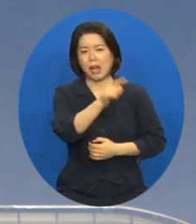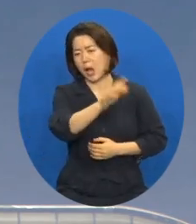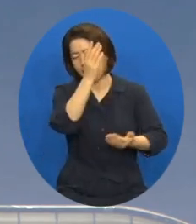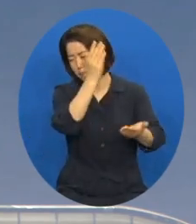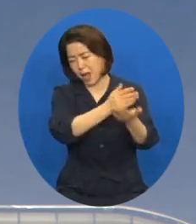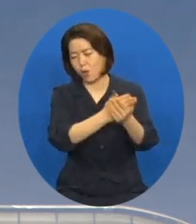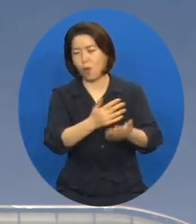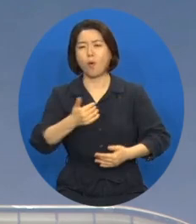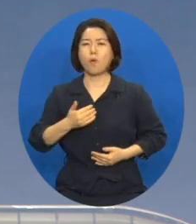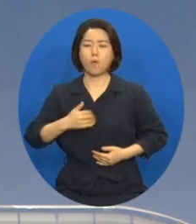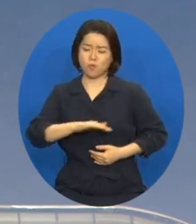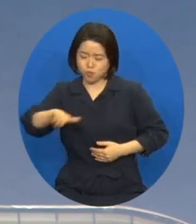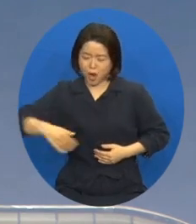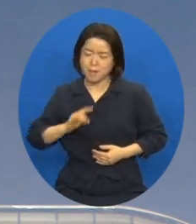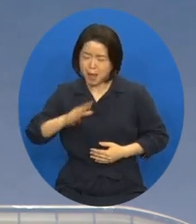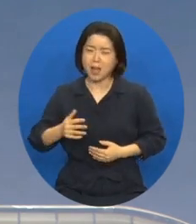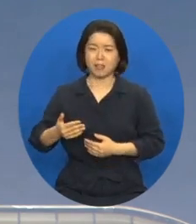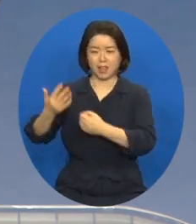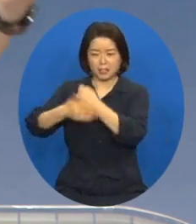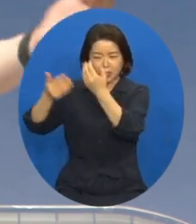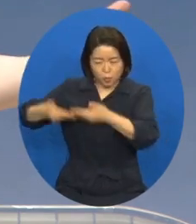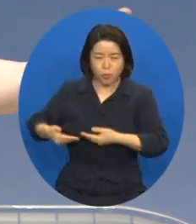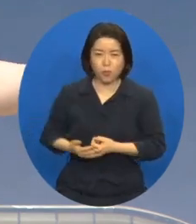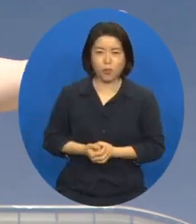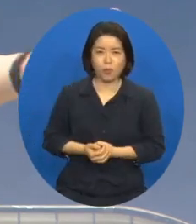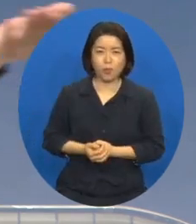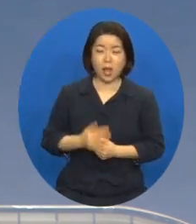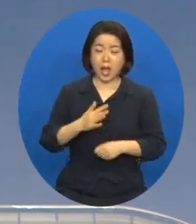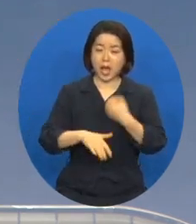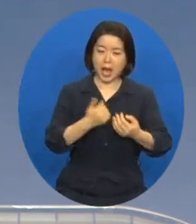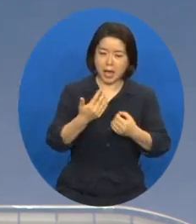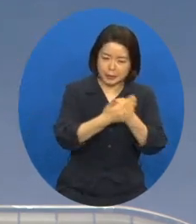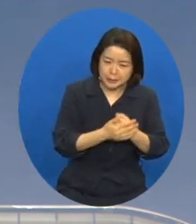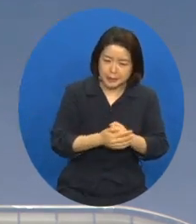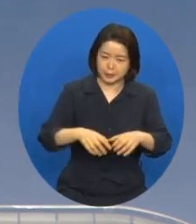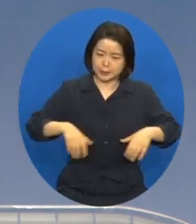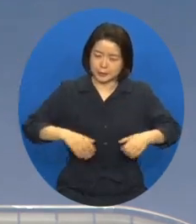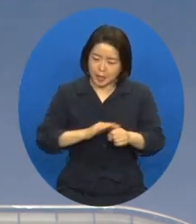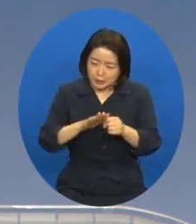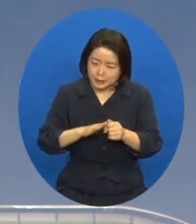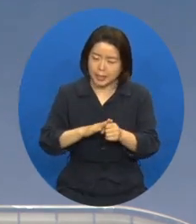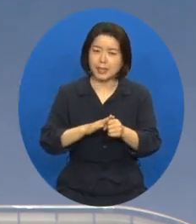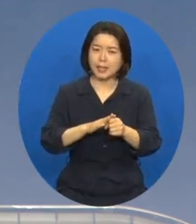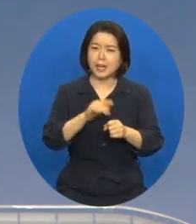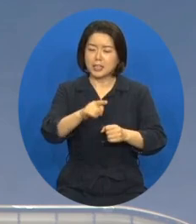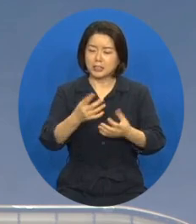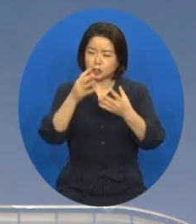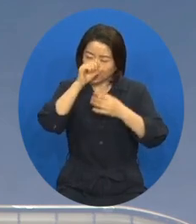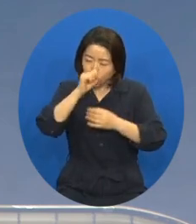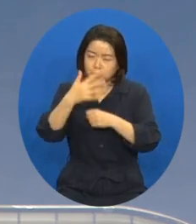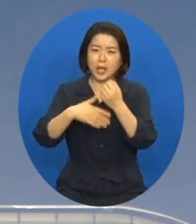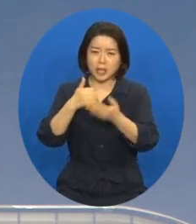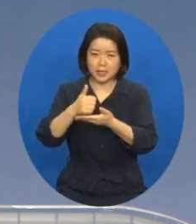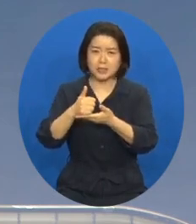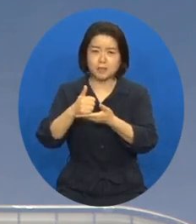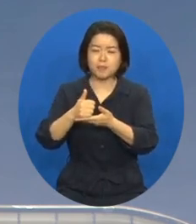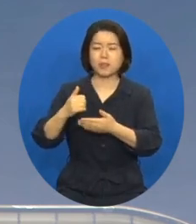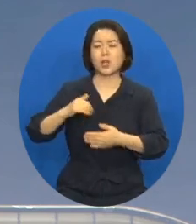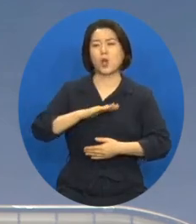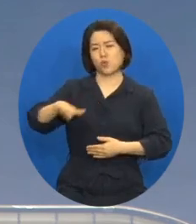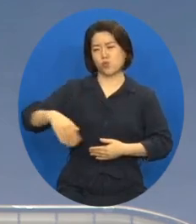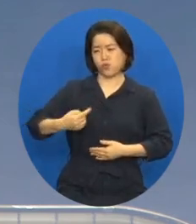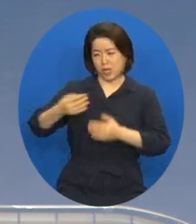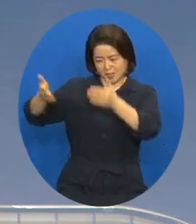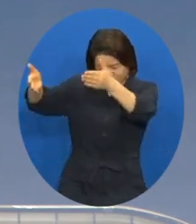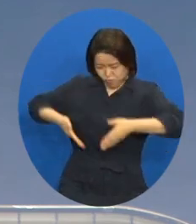하실지, 우리에게만. 하나님이 자비롭고 은혜롭고 재앙을 내리지 않으시는 그 좋으신 하나님,